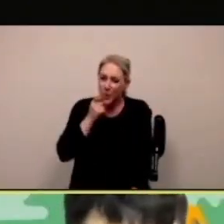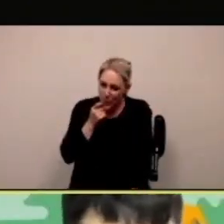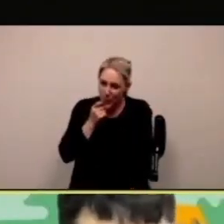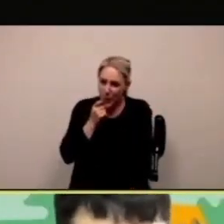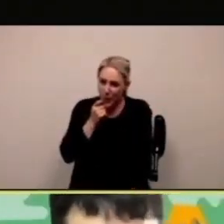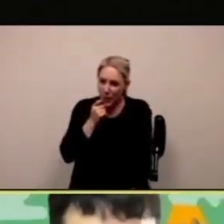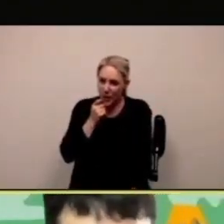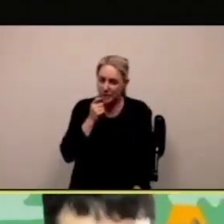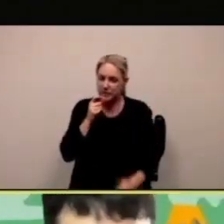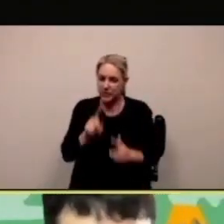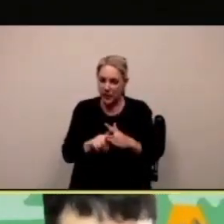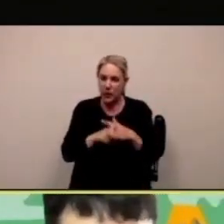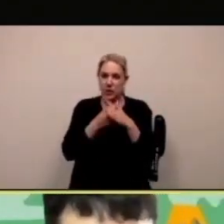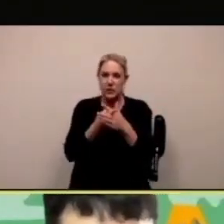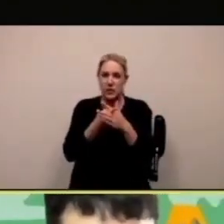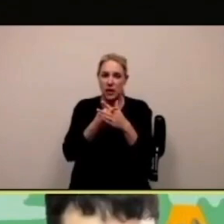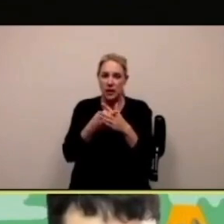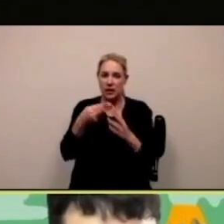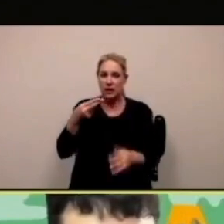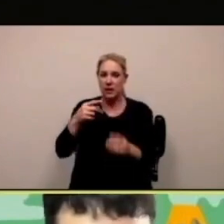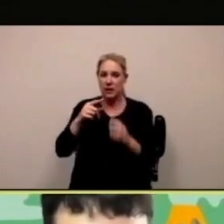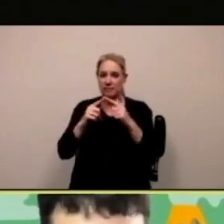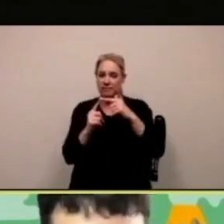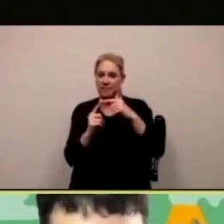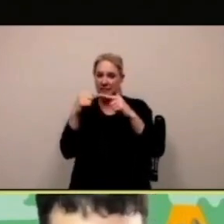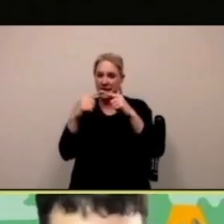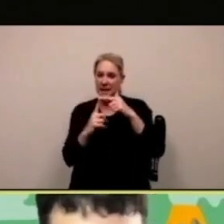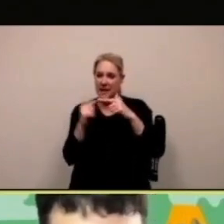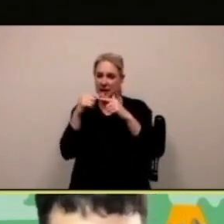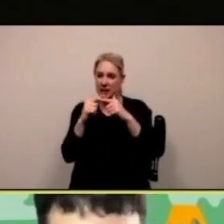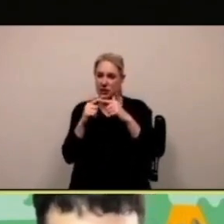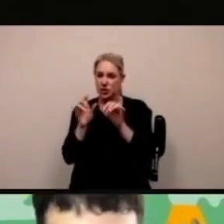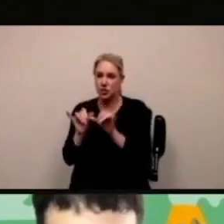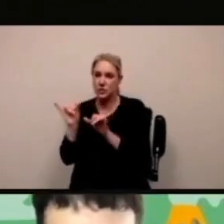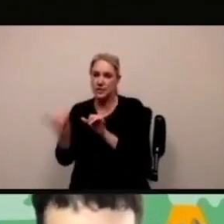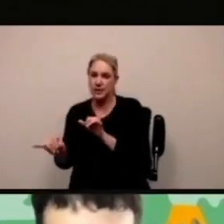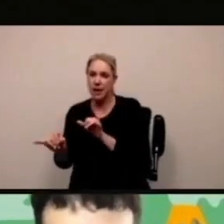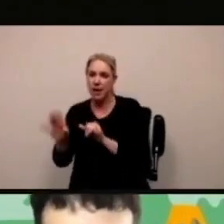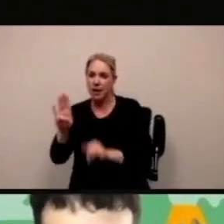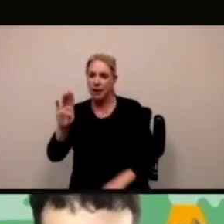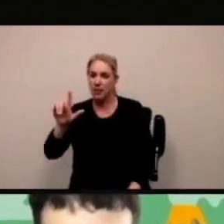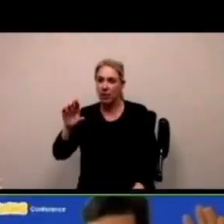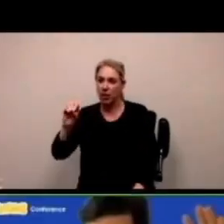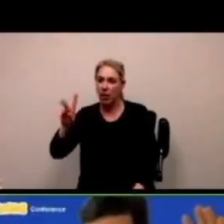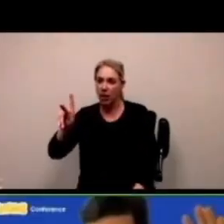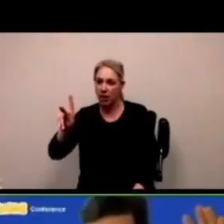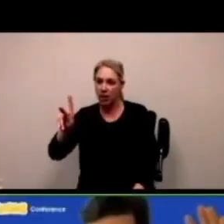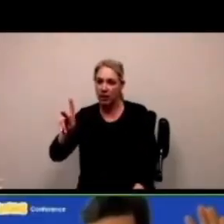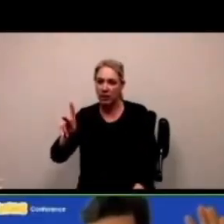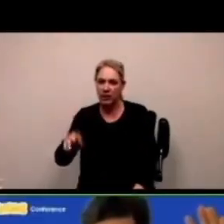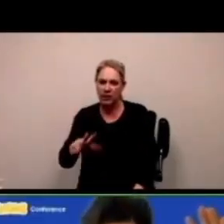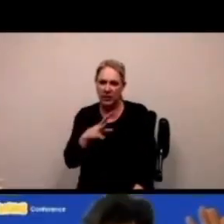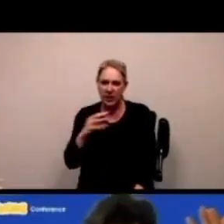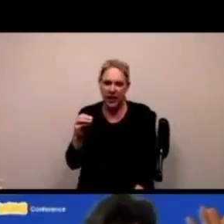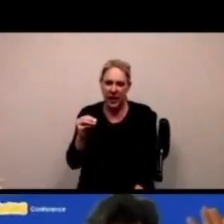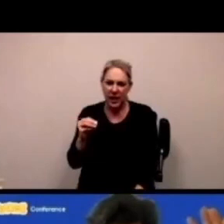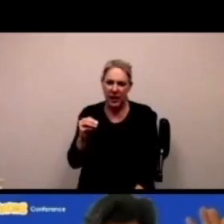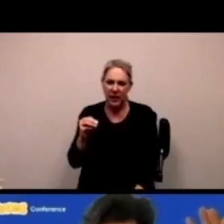一応たまにはぶつかり合ったりあとしていますとこれはなかなかいいですねと